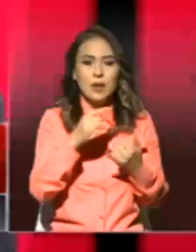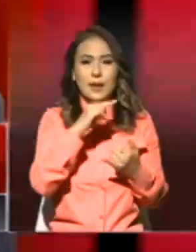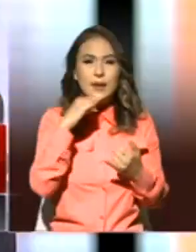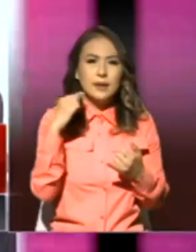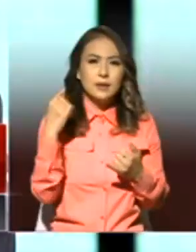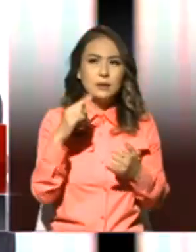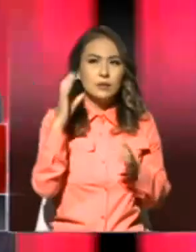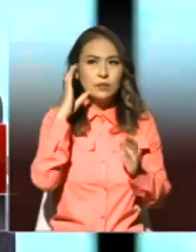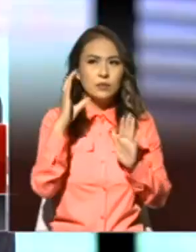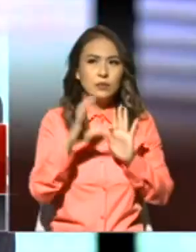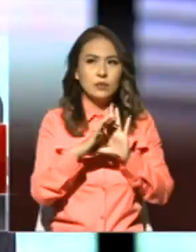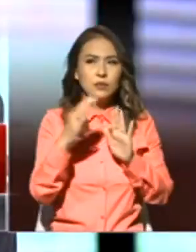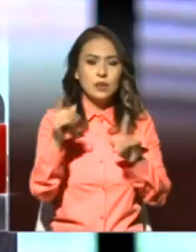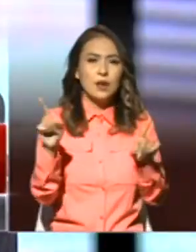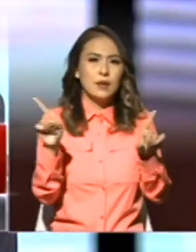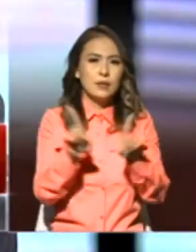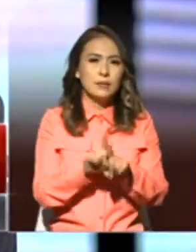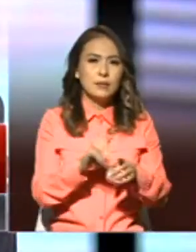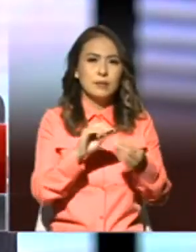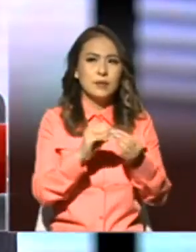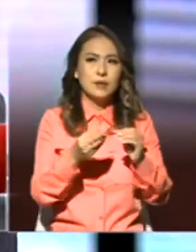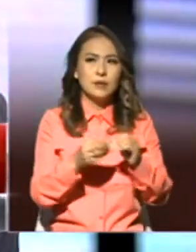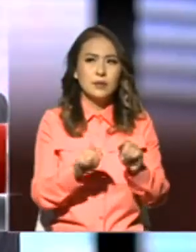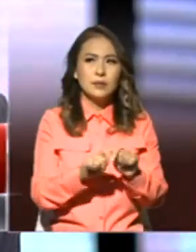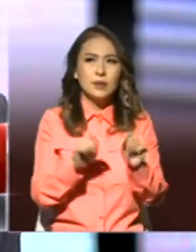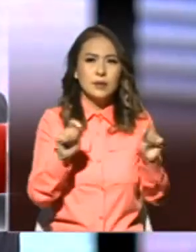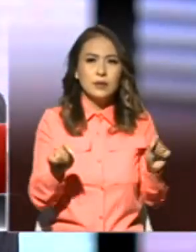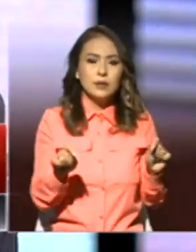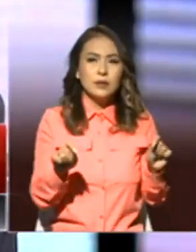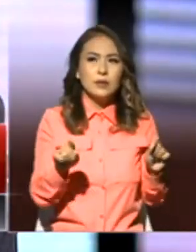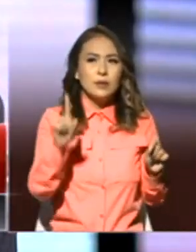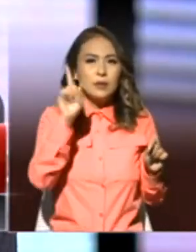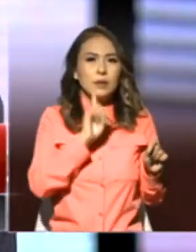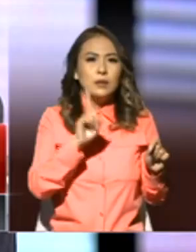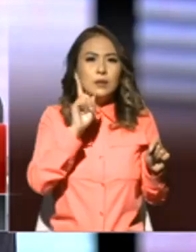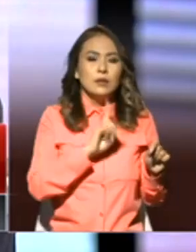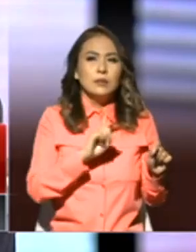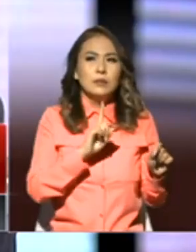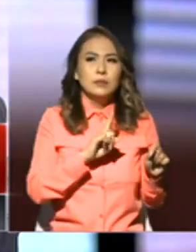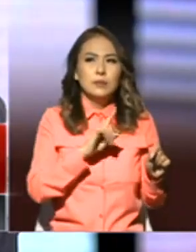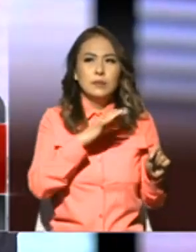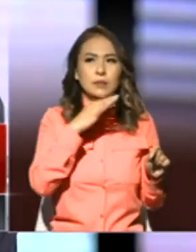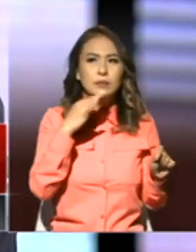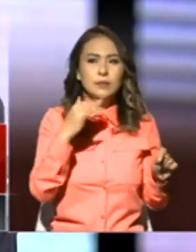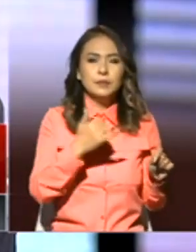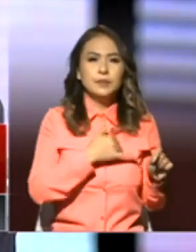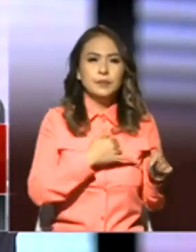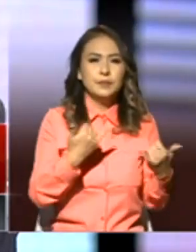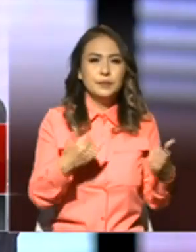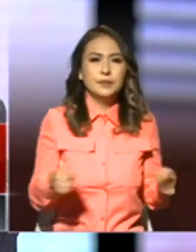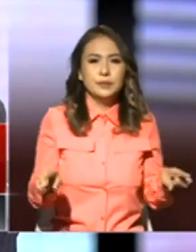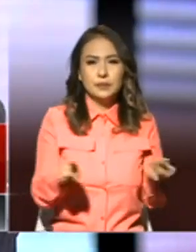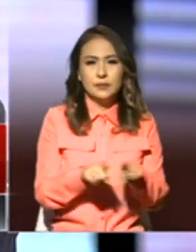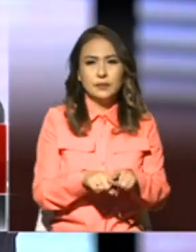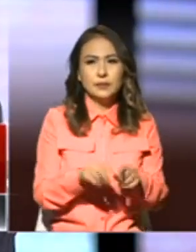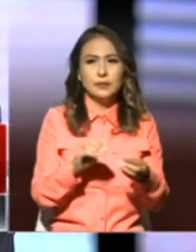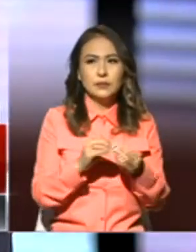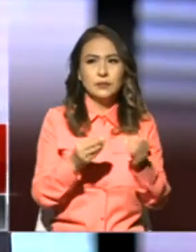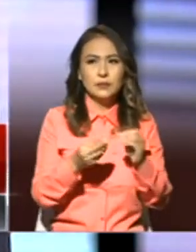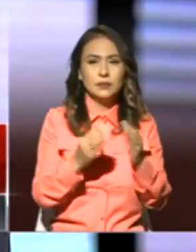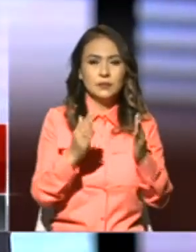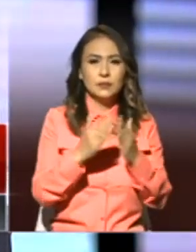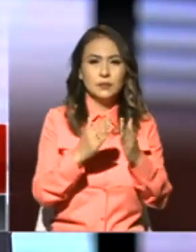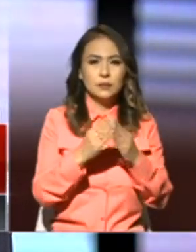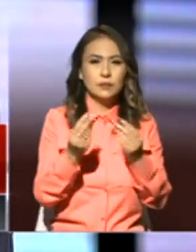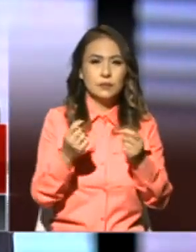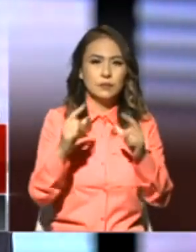сарапшыларын тыңдап жүрмін, оларда да сондай мәселе пайда болып жатыр. Демек, уақытша болғанда біраз мәселе. Бізде де қазір осындай мәселе пайда болып жатыр. Кәрі үйлердің бағасы